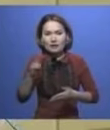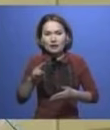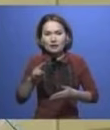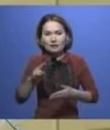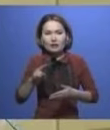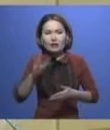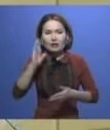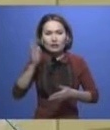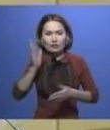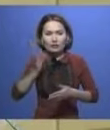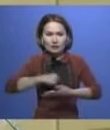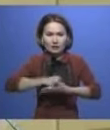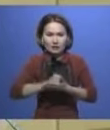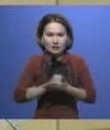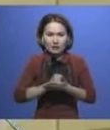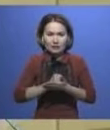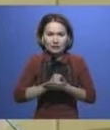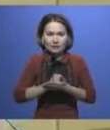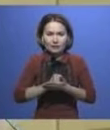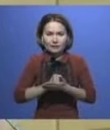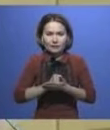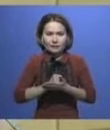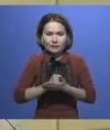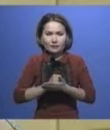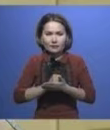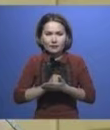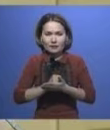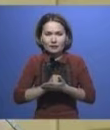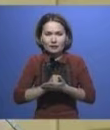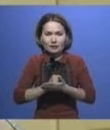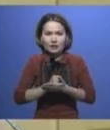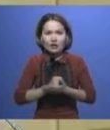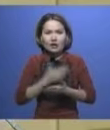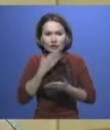приобретает уже свою реальную силу.